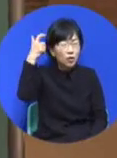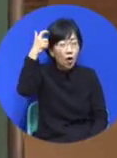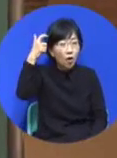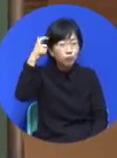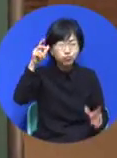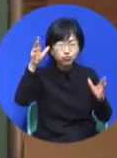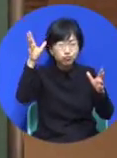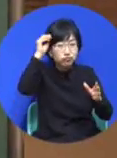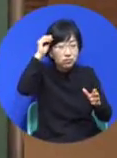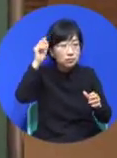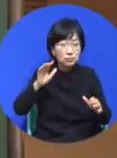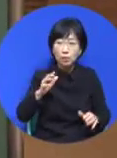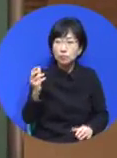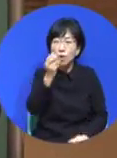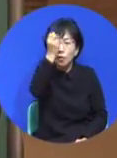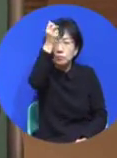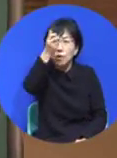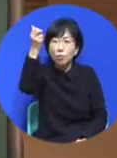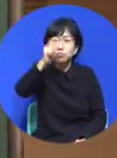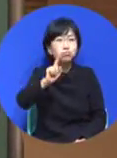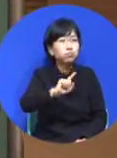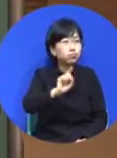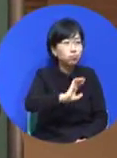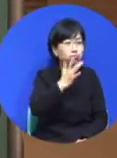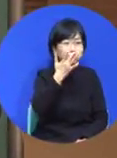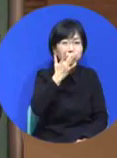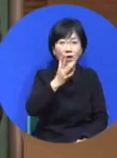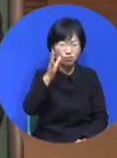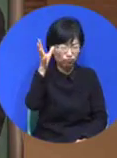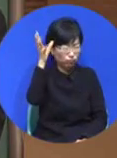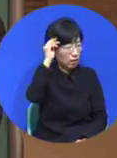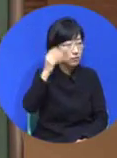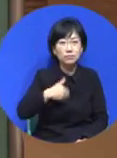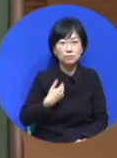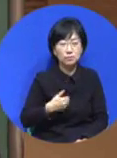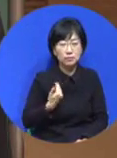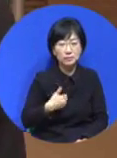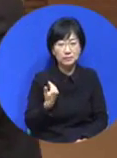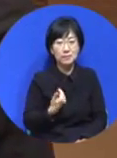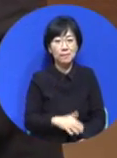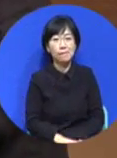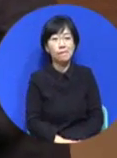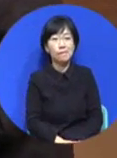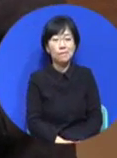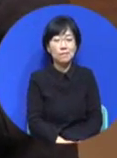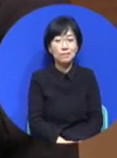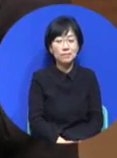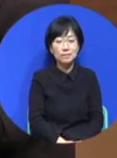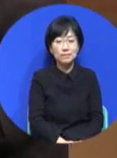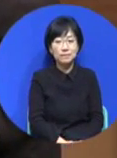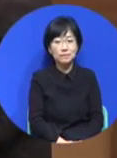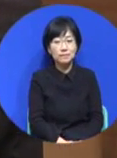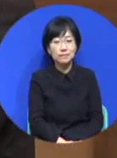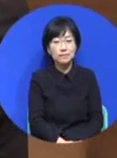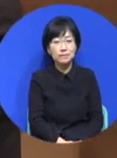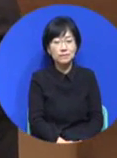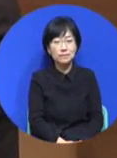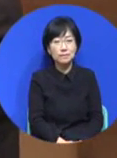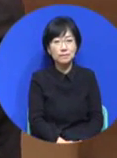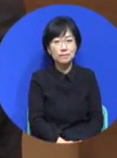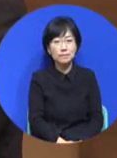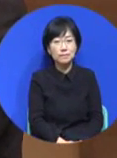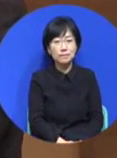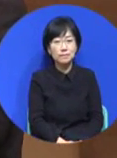뭐 성령 역사한다. 그 뭔 말인데? Non-believers have no idea what this means because they only believe in what they can see or eat. But what does it mean